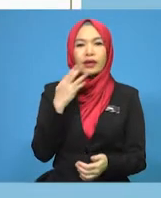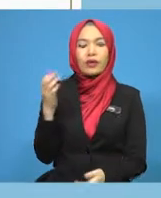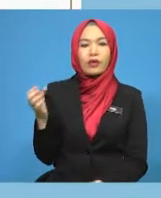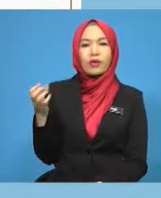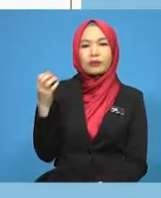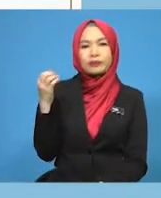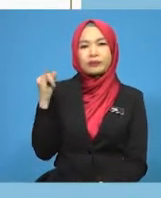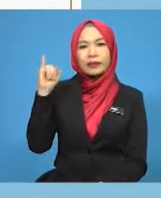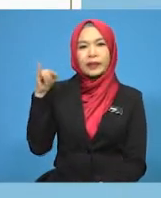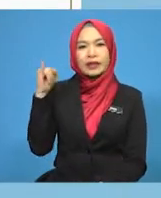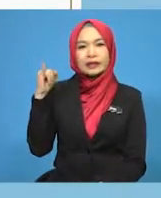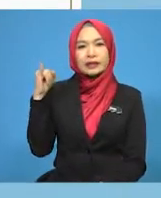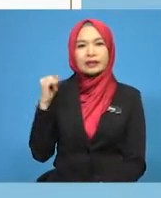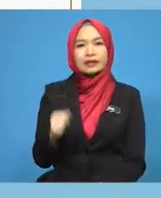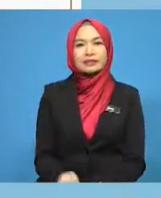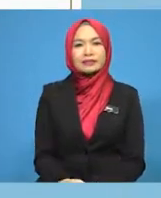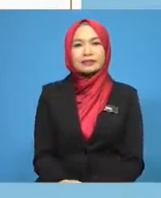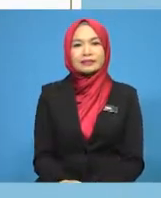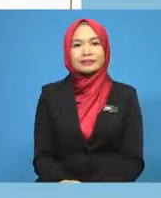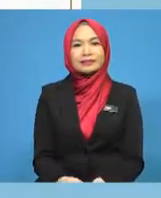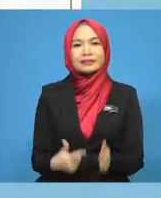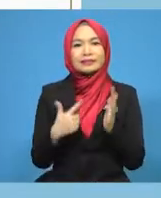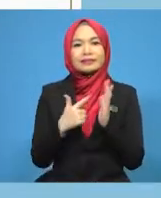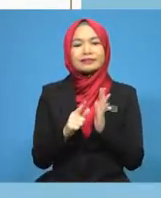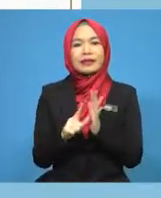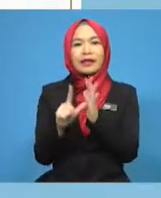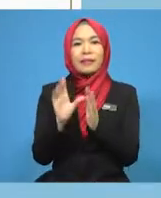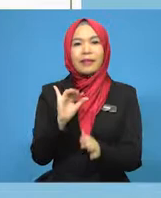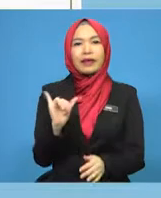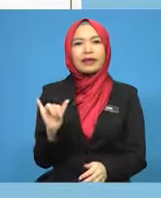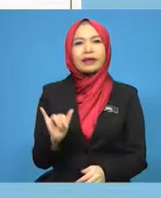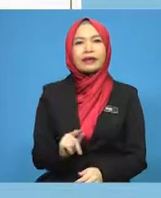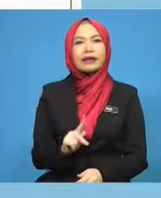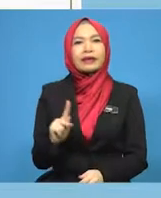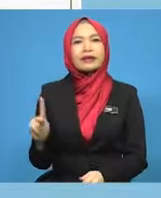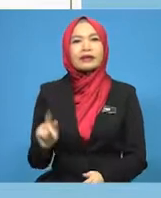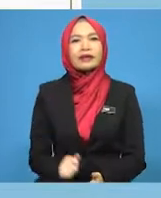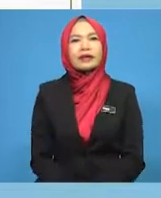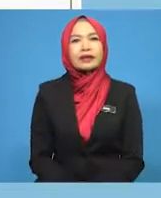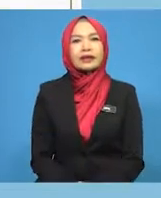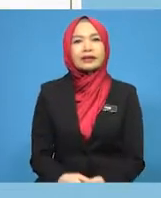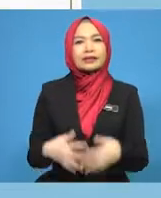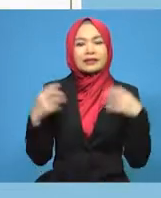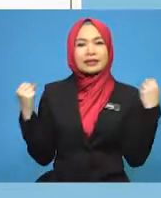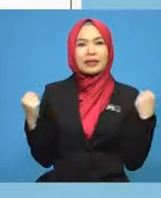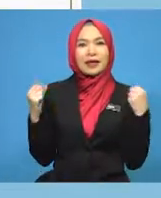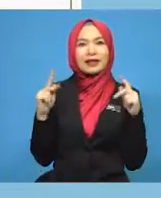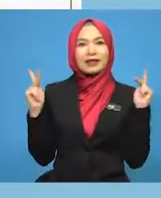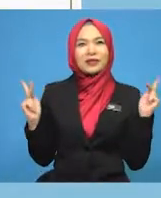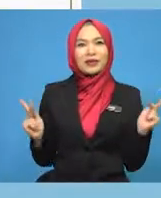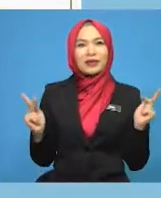Warna jingga juga melambangkan keceriaan, kehangatan, bersemangat, penuh dengan rasa